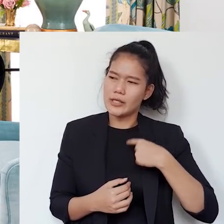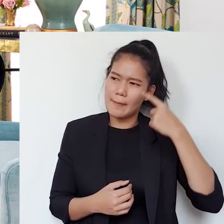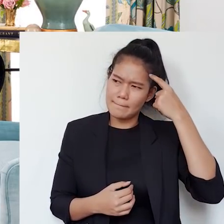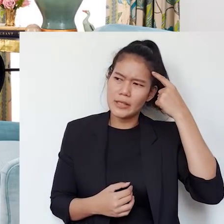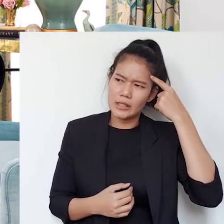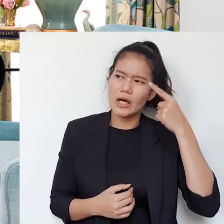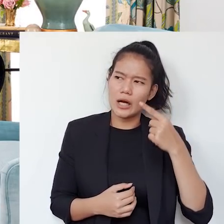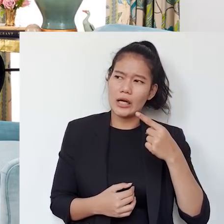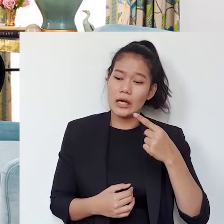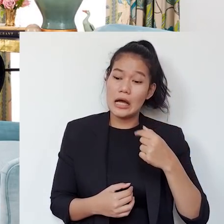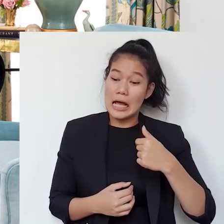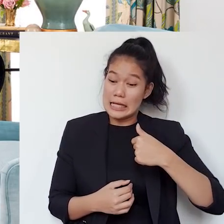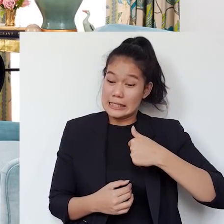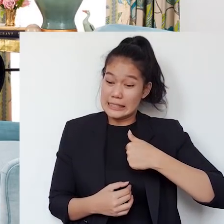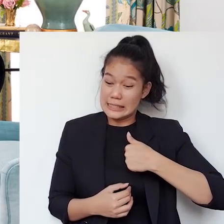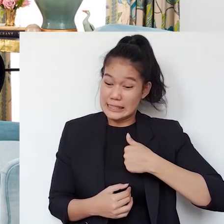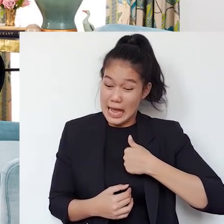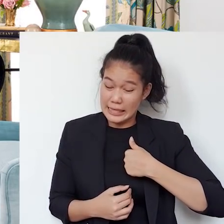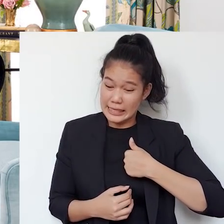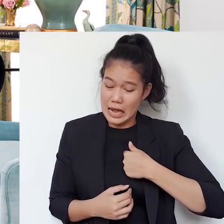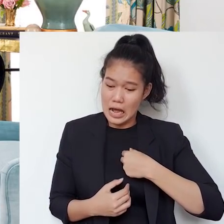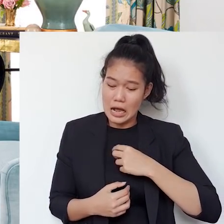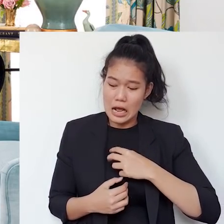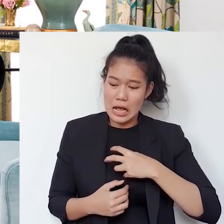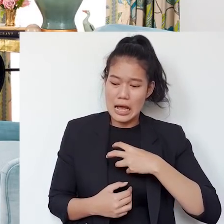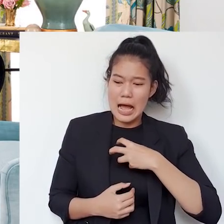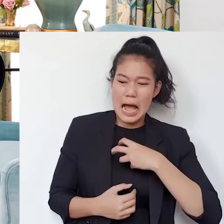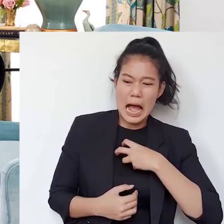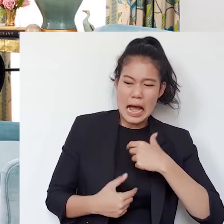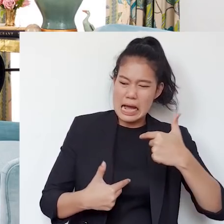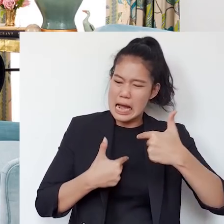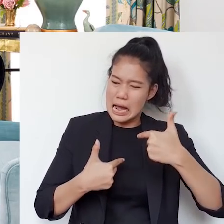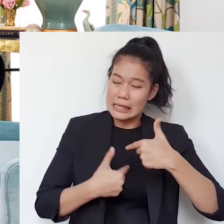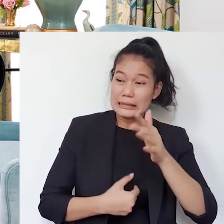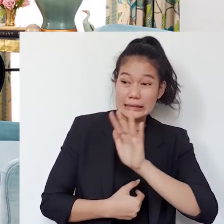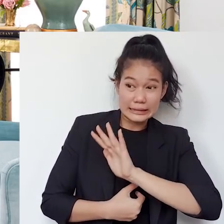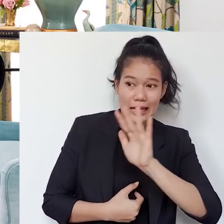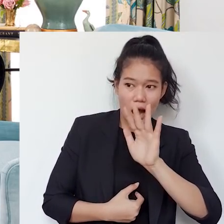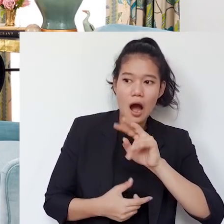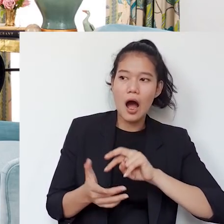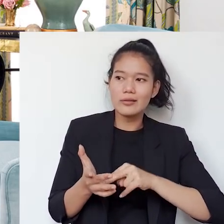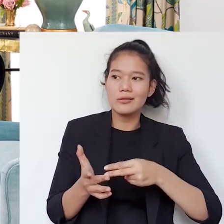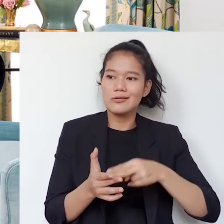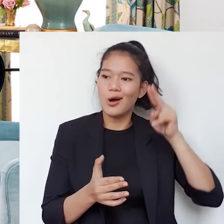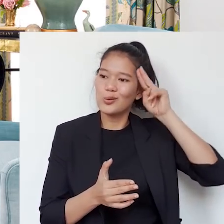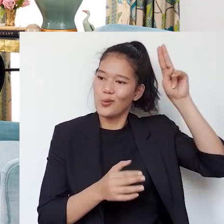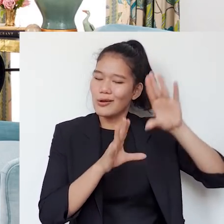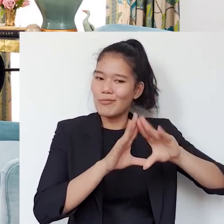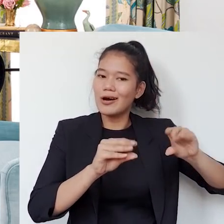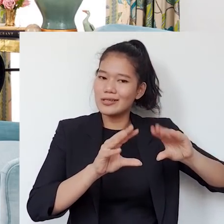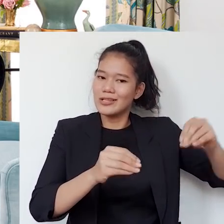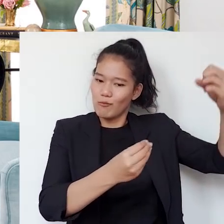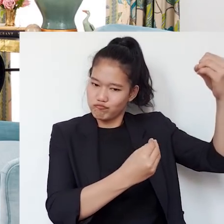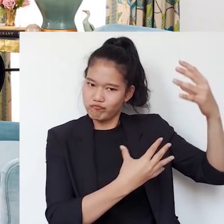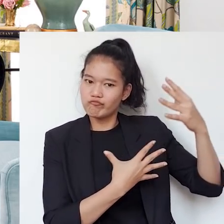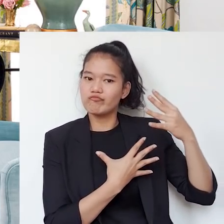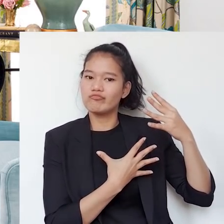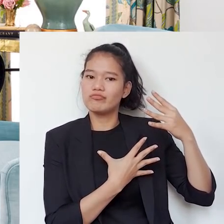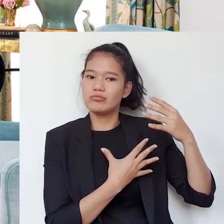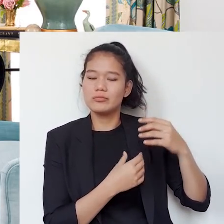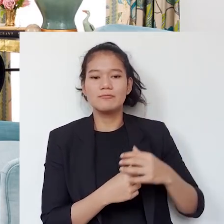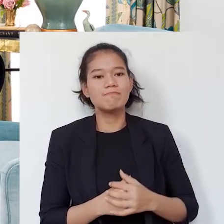saya, dengan tidak menjadi gila saja, itu adalah pekerjaan Tuhan.